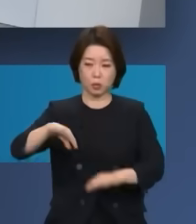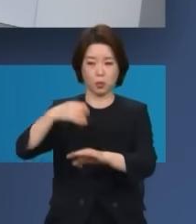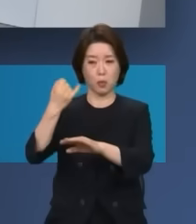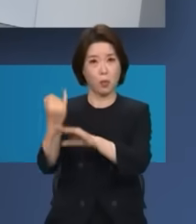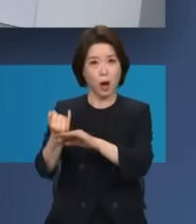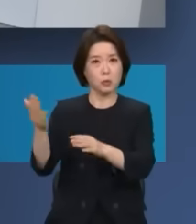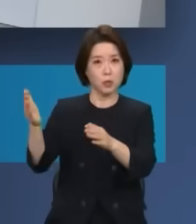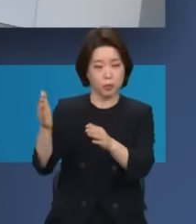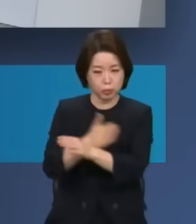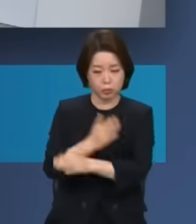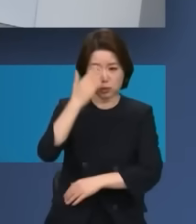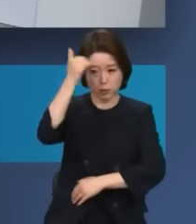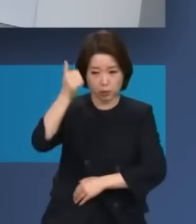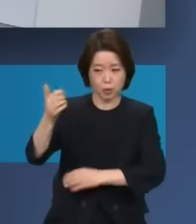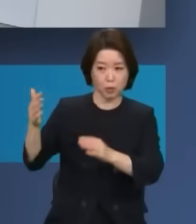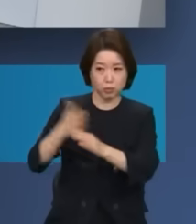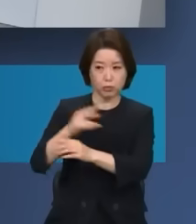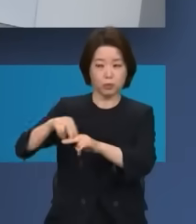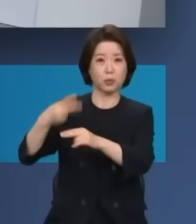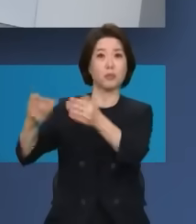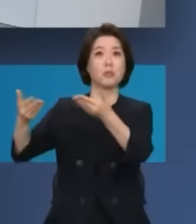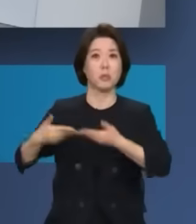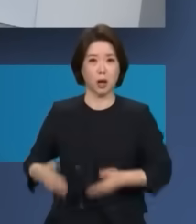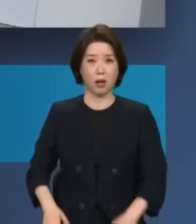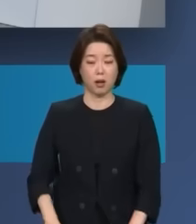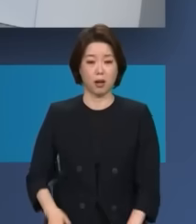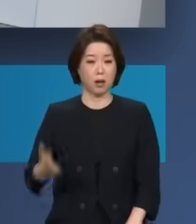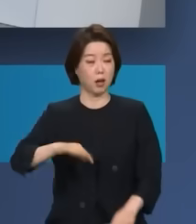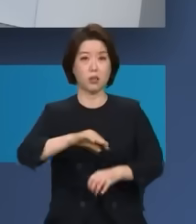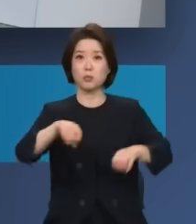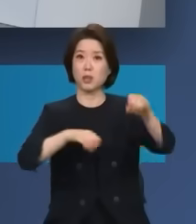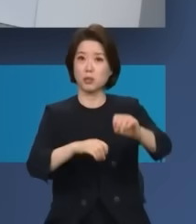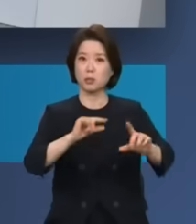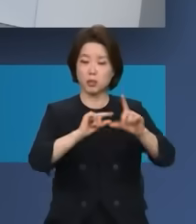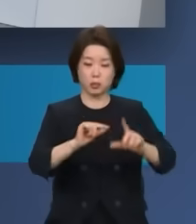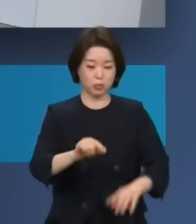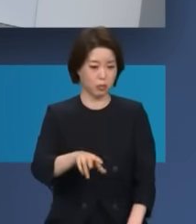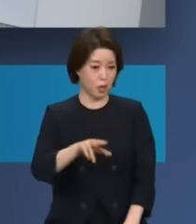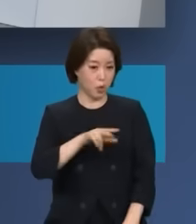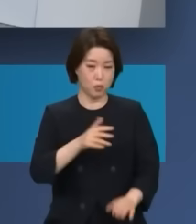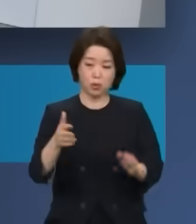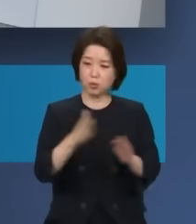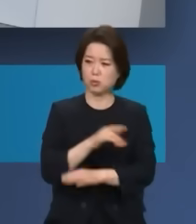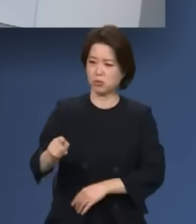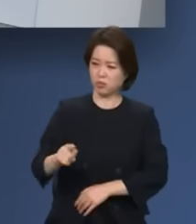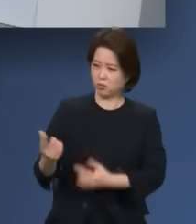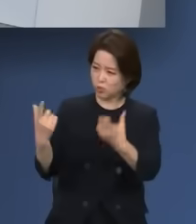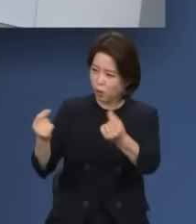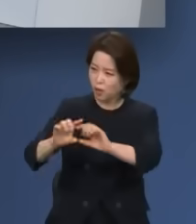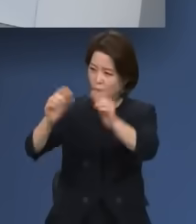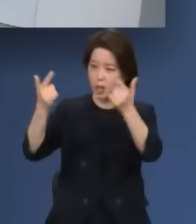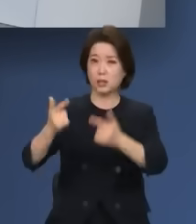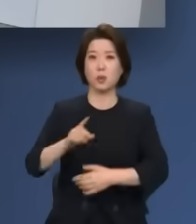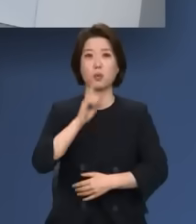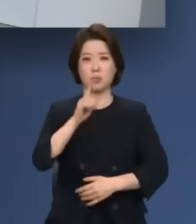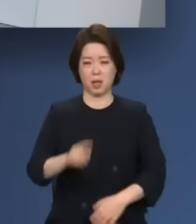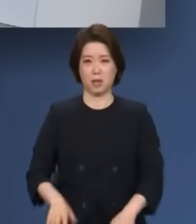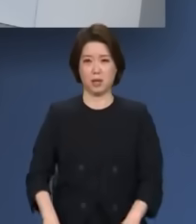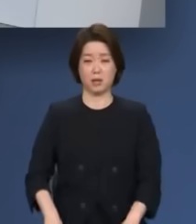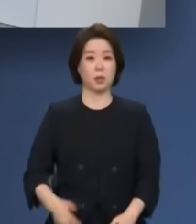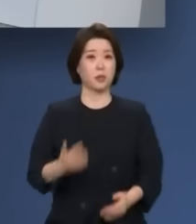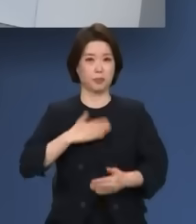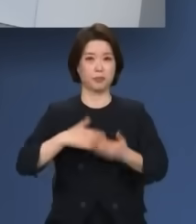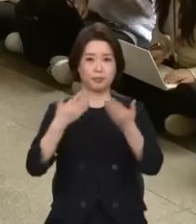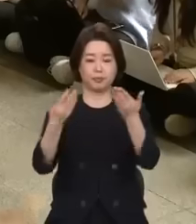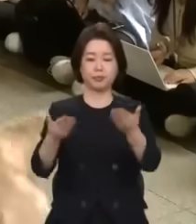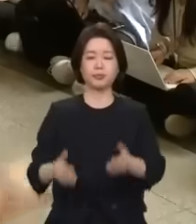거라 오히려 일부 위원들로부터 김 여사가 받은 명품백과 같냐는 반발을 샀습니다. 강희연 기자의 단독 보도입니다.